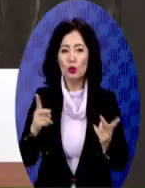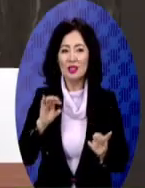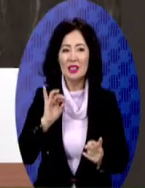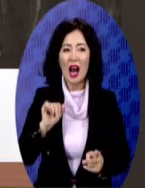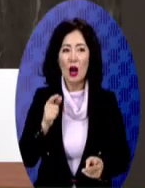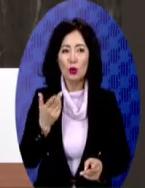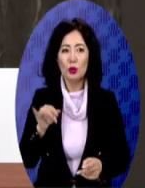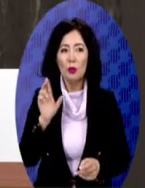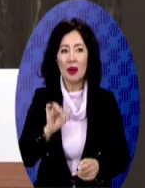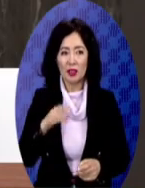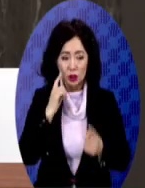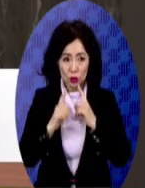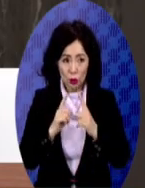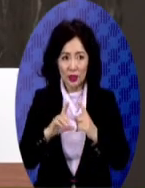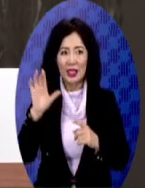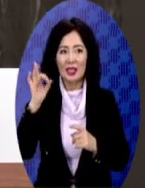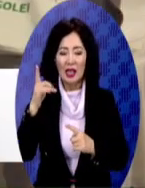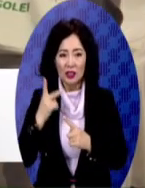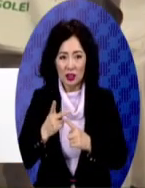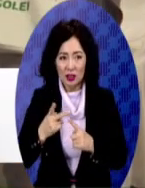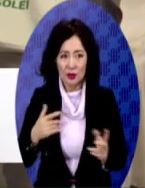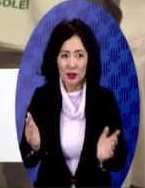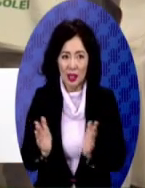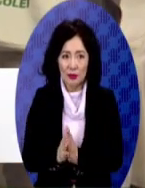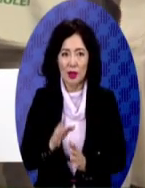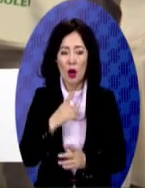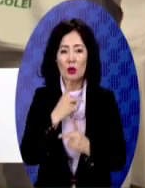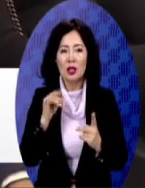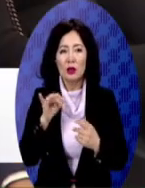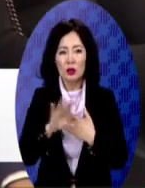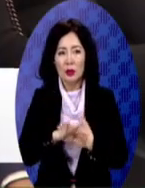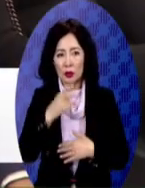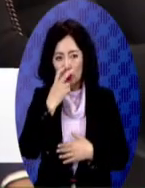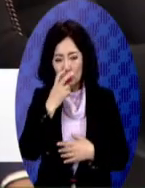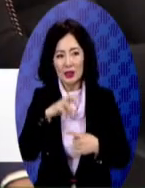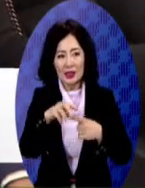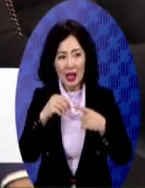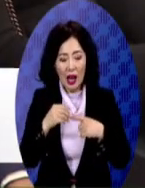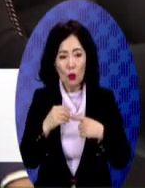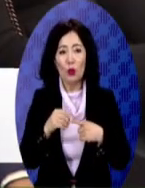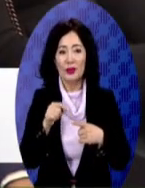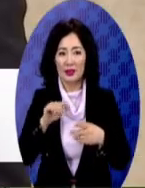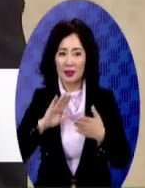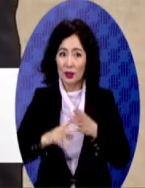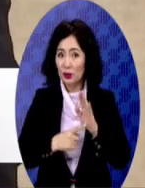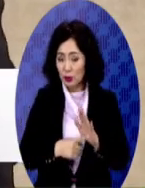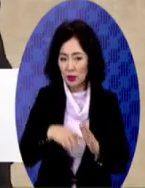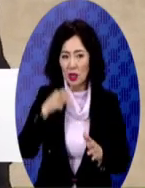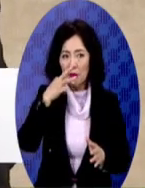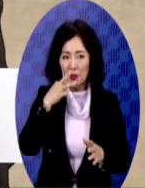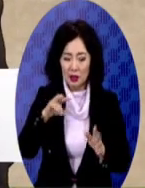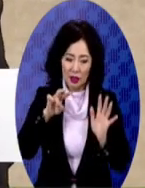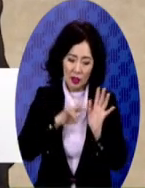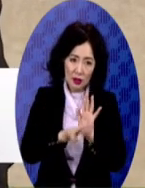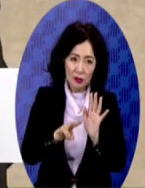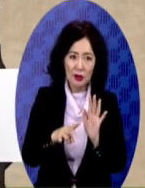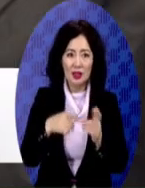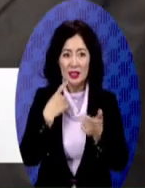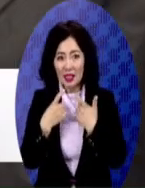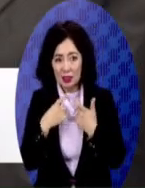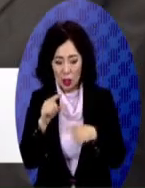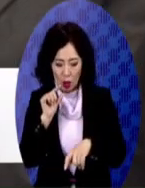Монголын үндэсний олон нийтийн радио телевиз хамтран үндэсний аюулгүй байдлын үзэл баримтлалын агуулга мөн чанарыг сурталчилсан мэдээ нэвтрүүлэг ярилцлага богино